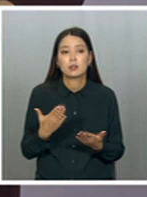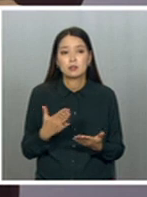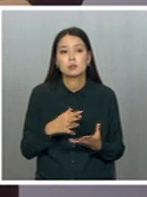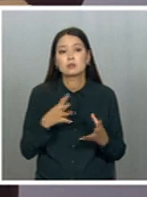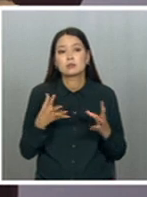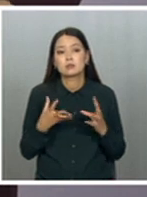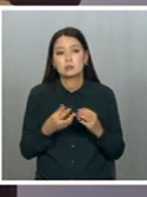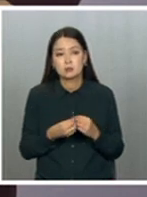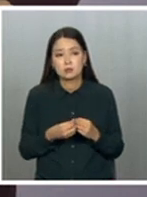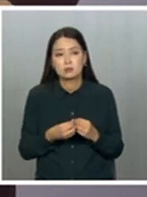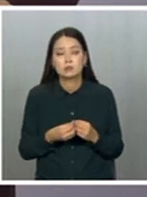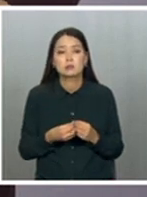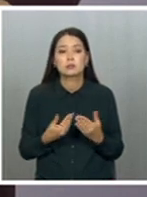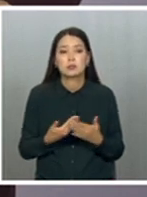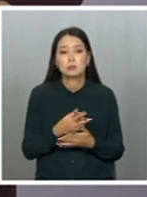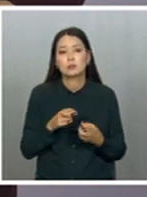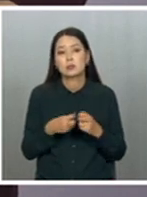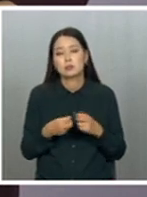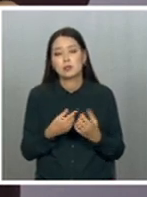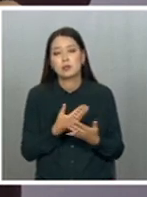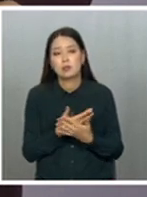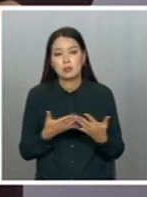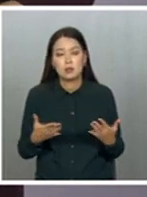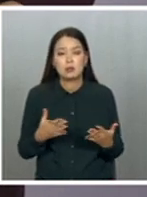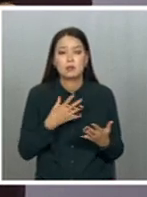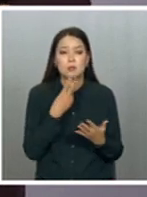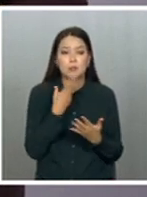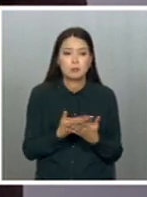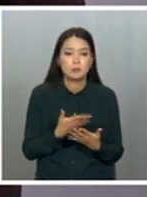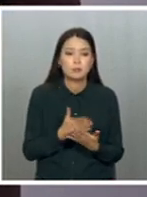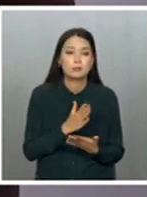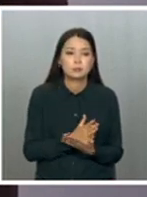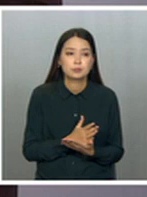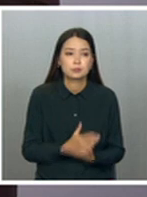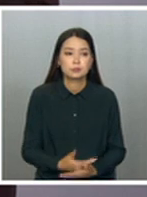табиғатты жанды нәрсеге тең қатар қойып суреттеу берілген.